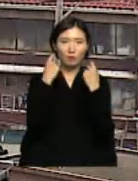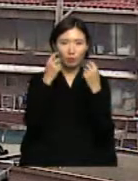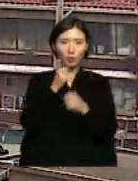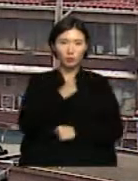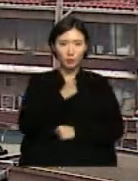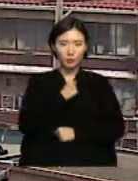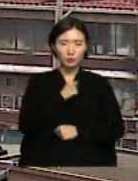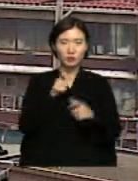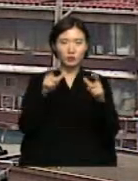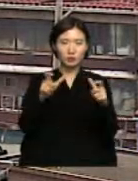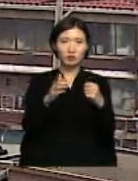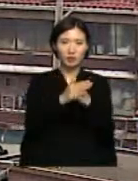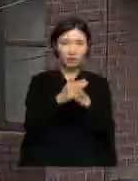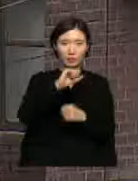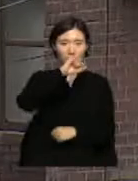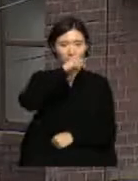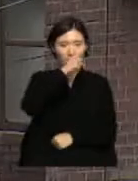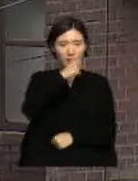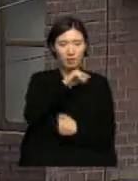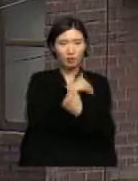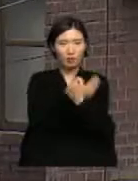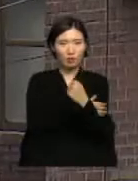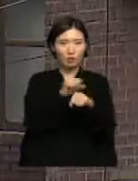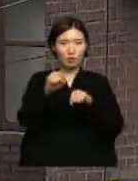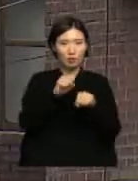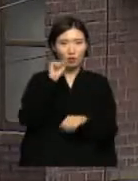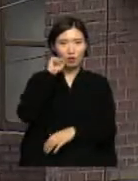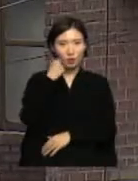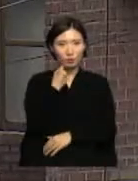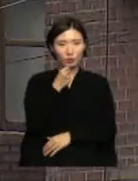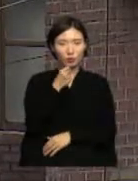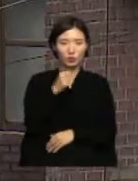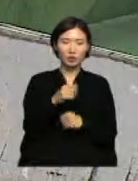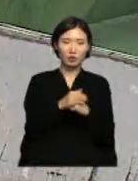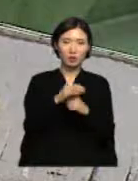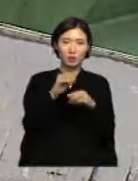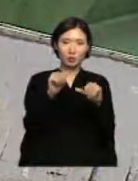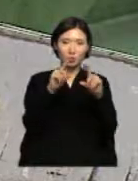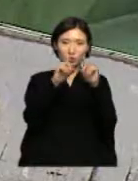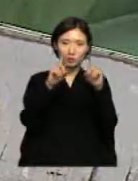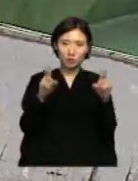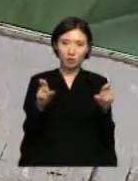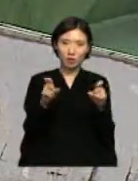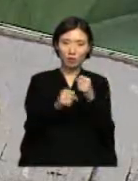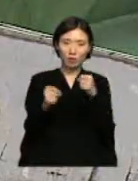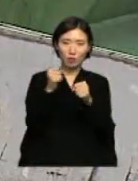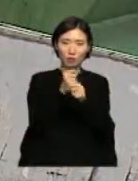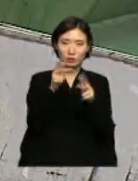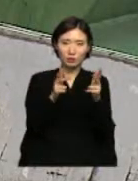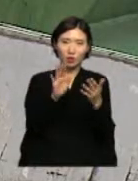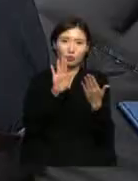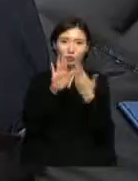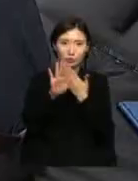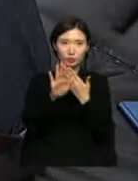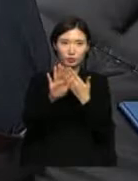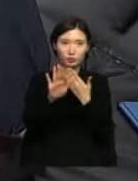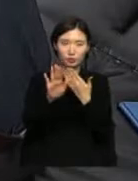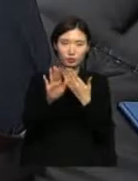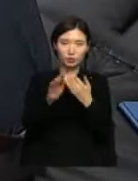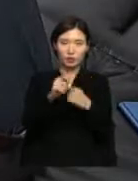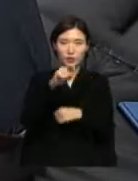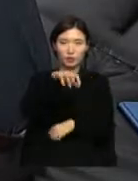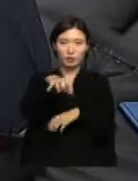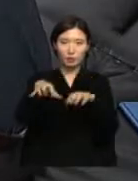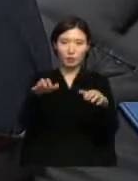포함돼 자신들의 재산권 행사가 쉽지 않았고 풍납토성 복원사업이 실시된 이후 풍납동 일대는 낙후되기